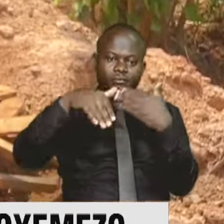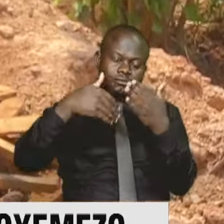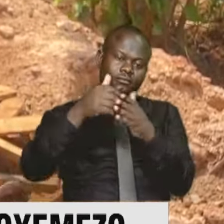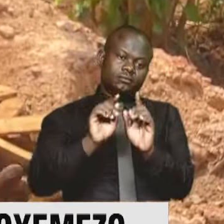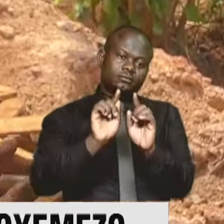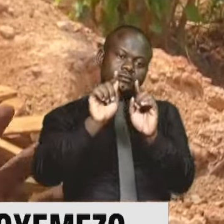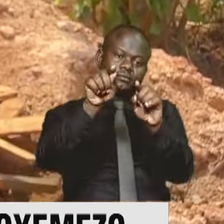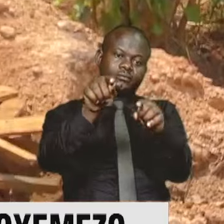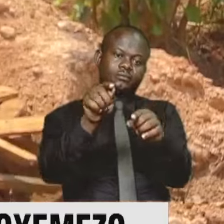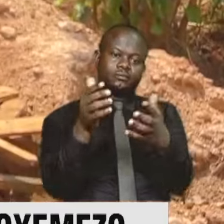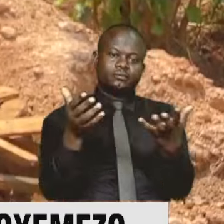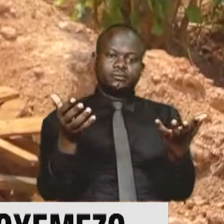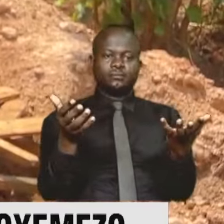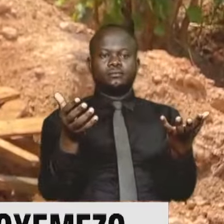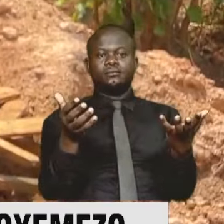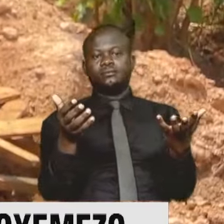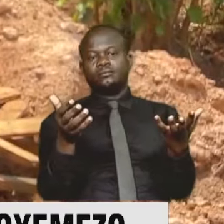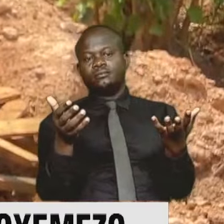akagenda